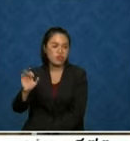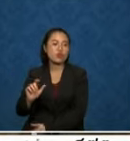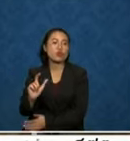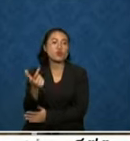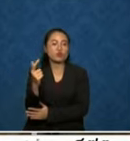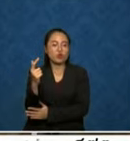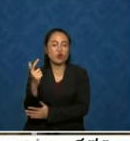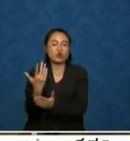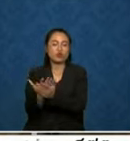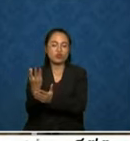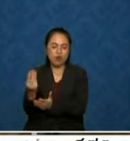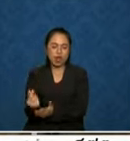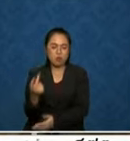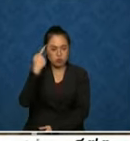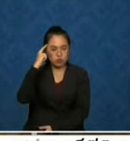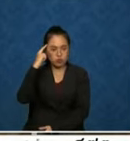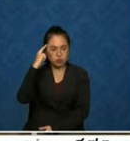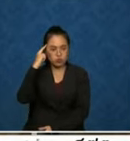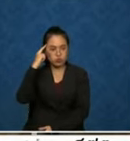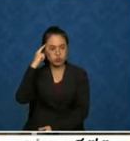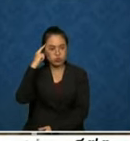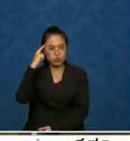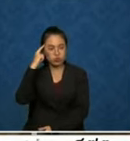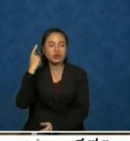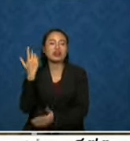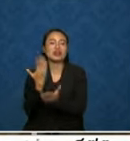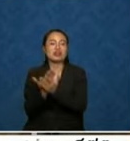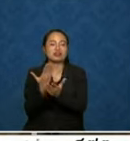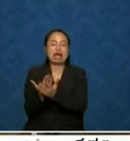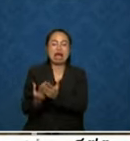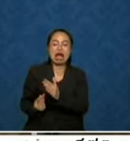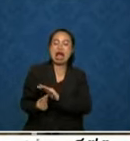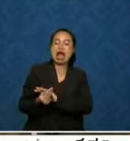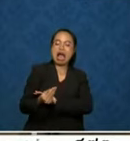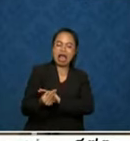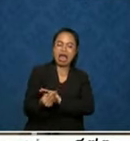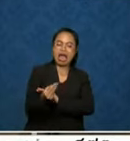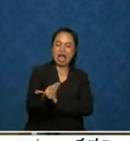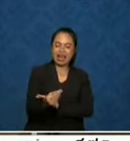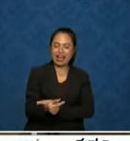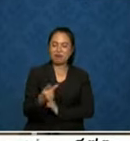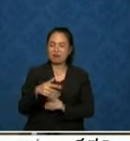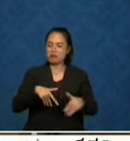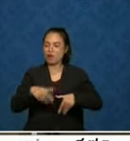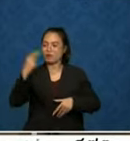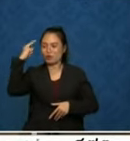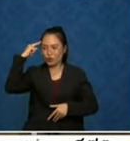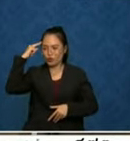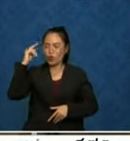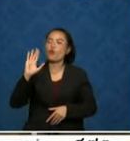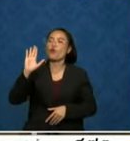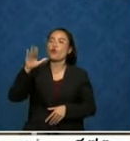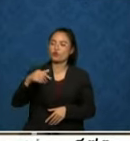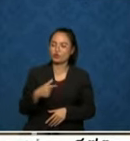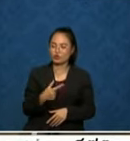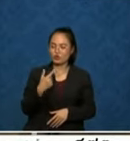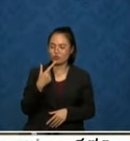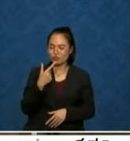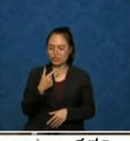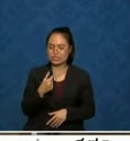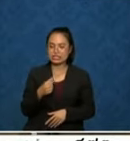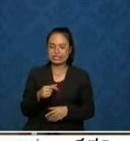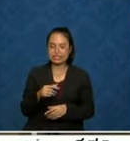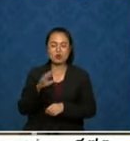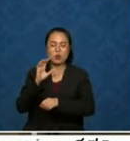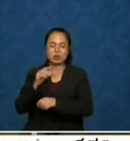เท่าไหร่ไม่รู้900แล้วก็ไปได้เงินได้อีกแล้วคนก็หลงเชื่อเข้าไปก็ถูกจับ